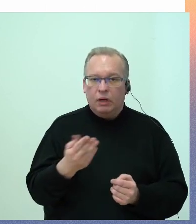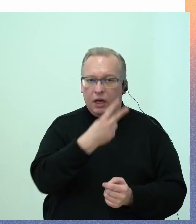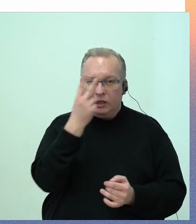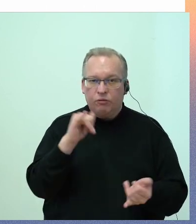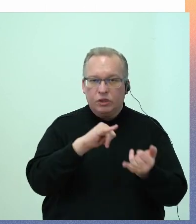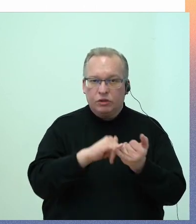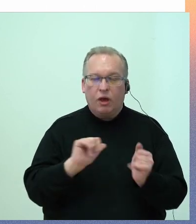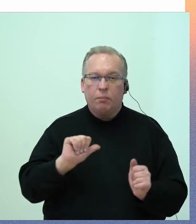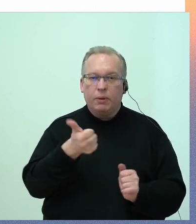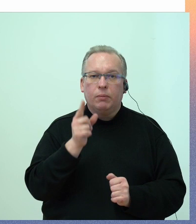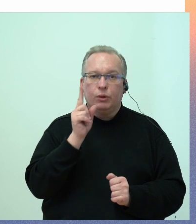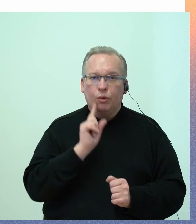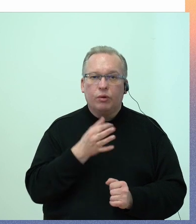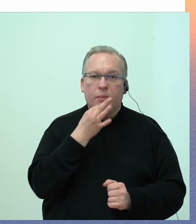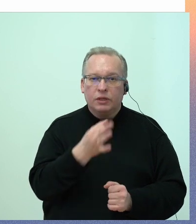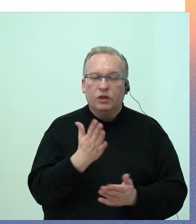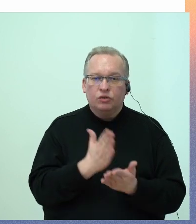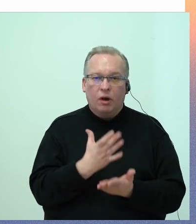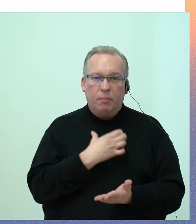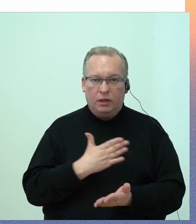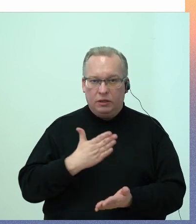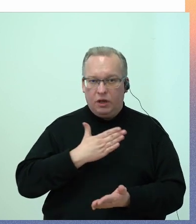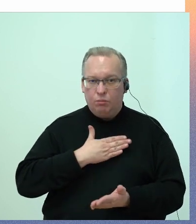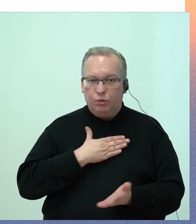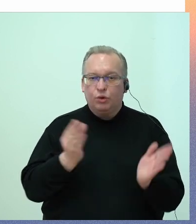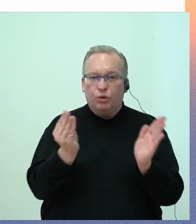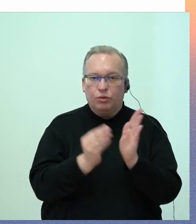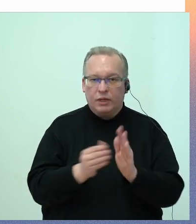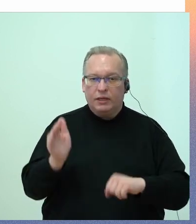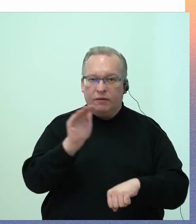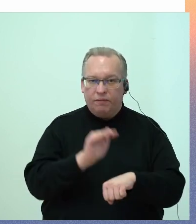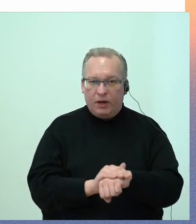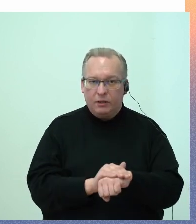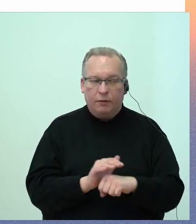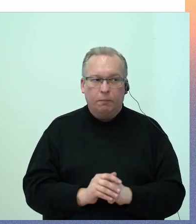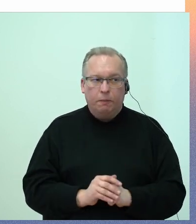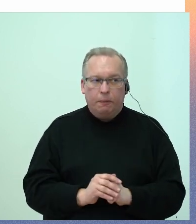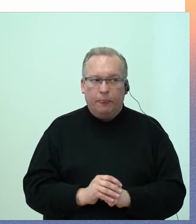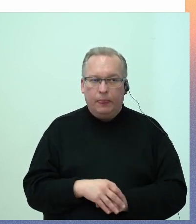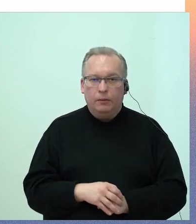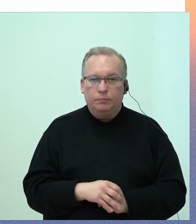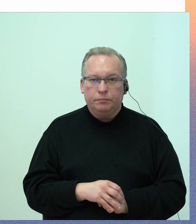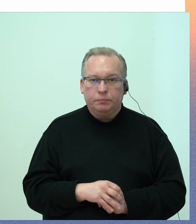istoriją. Tad pirmą leiskite pasakyti, kokie yra pagrindiniai mūsų nustatyti faktai. Visų pirma,